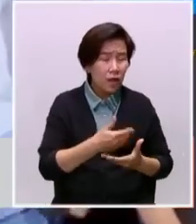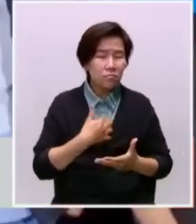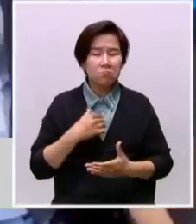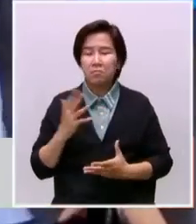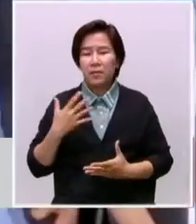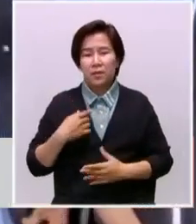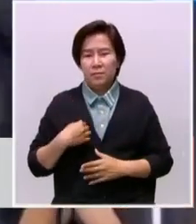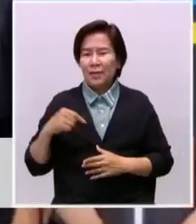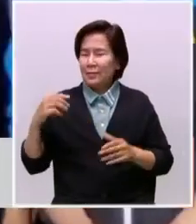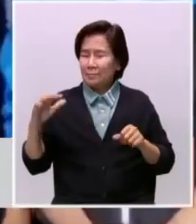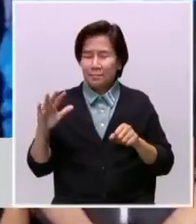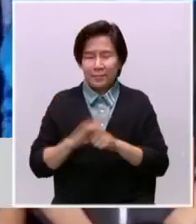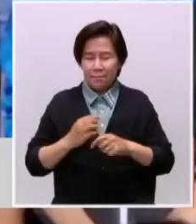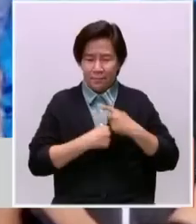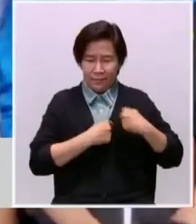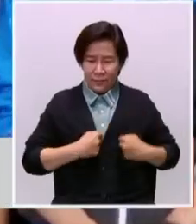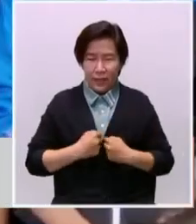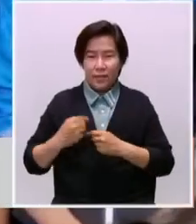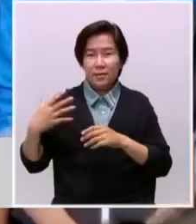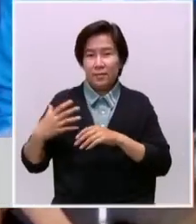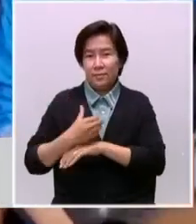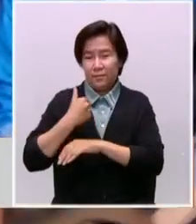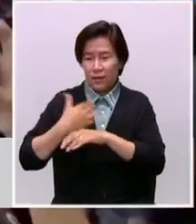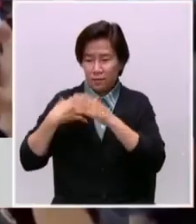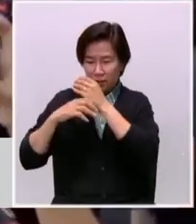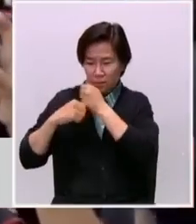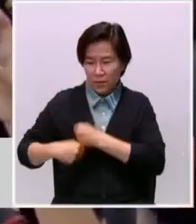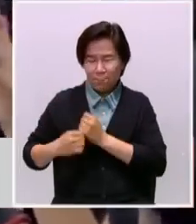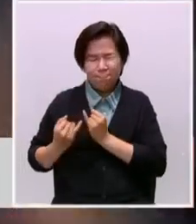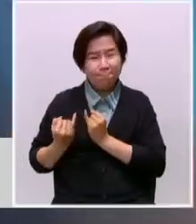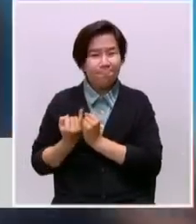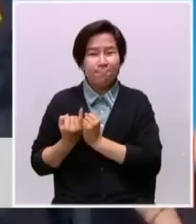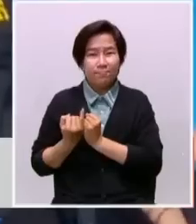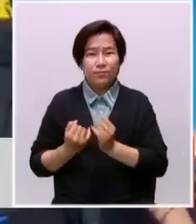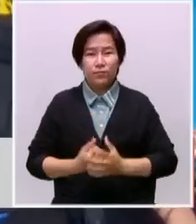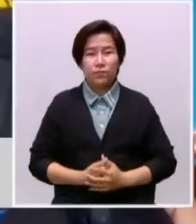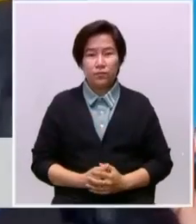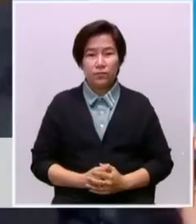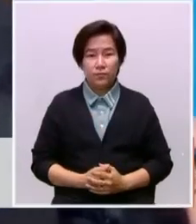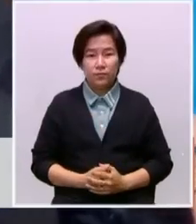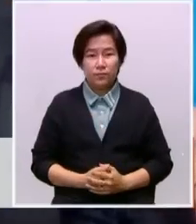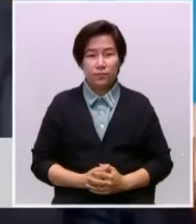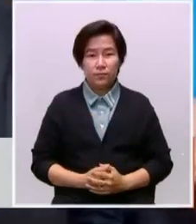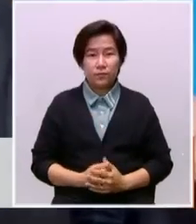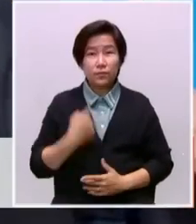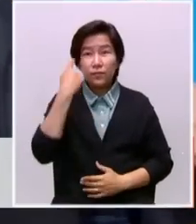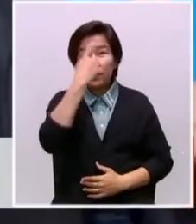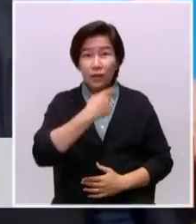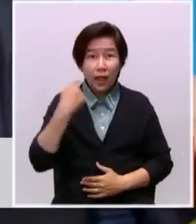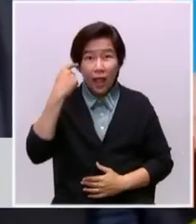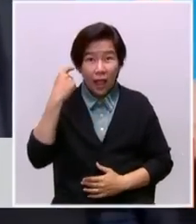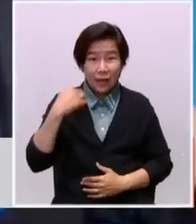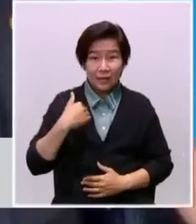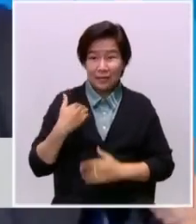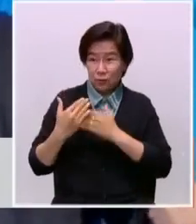มีเลือดประชาธิปัตเต็มตัวค่ะผมกลัวอย่างเดียวพยาบาลเวลาใครคิดจะมาชวนผมเนี่ย